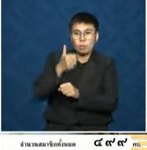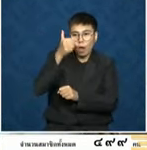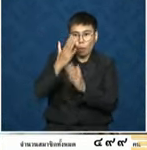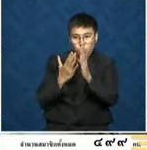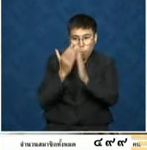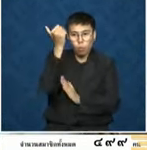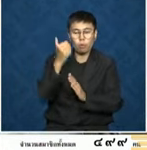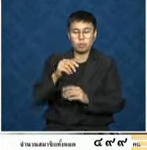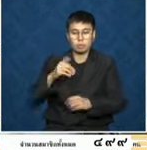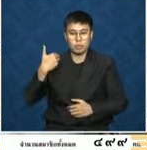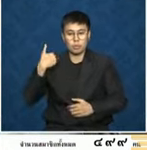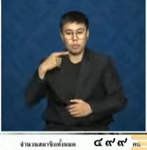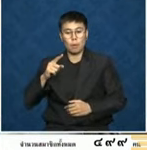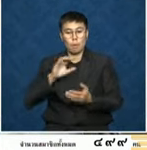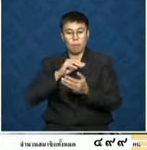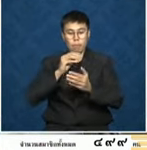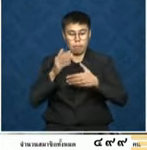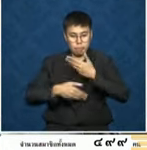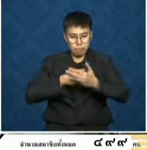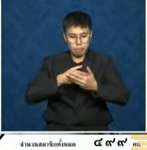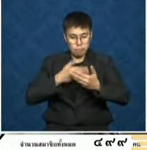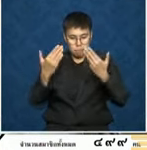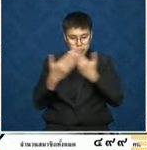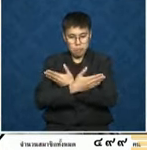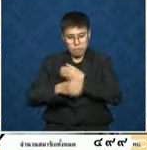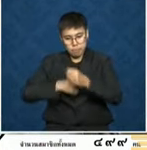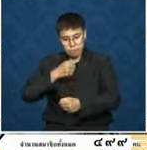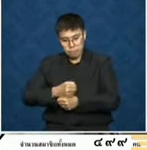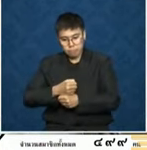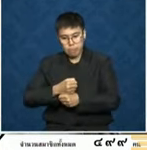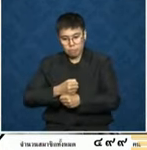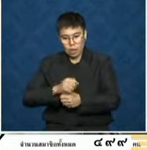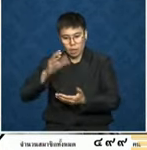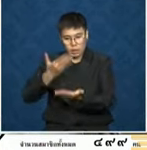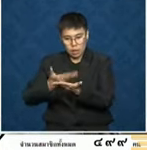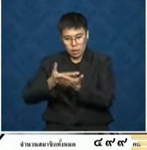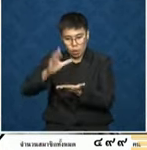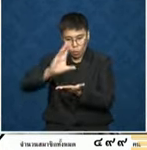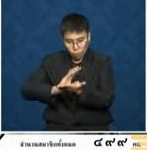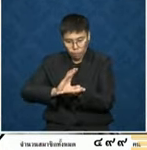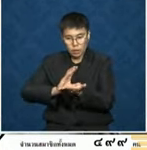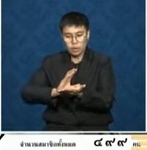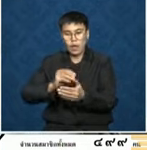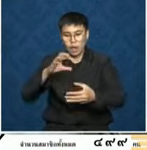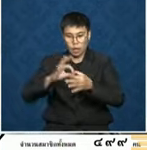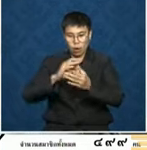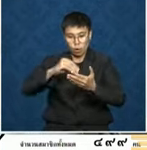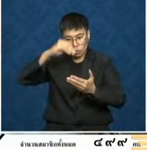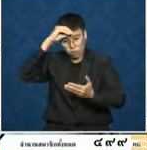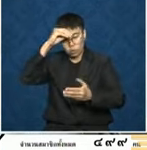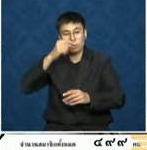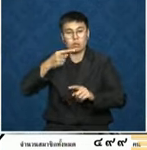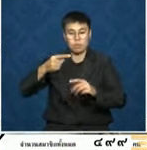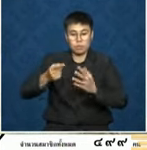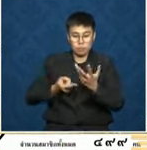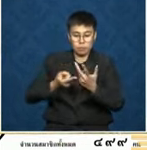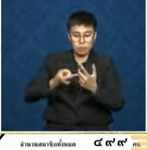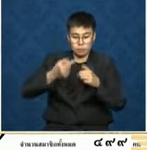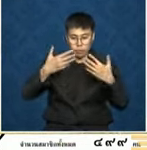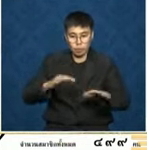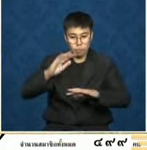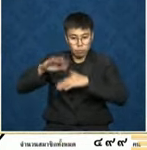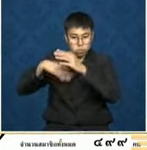เราศึกษาเรื่องการเปลี่ยนแปลงปีงบประมาณนะครับอย่างน้อยเนี่ยถ้าเราได้นับหนึ่งเพื่อการศึกษานะครับมันก็จะมีการนับสองเพื่อการพัฒนาและจะเห็น